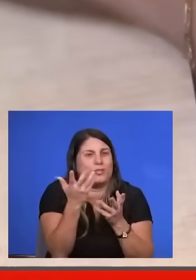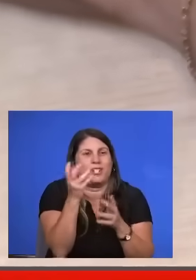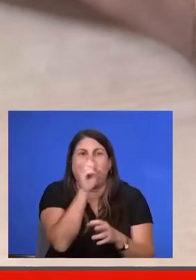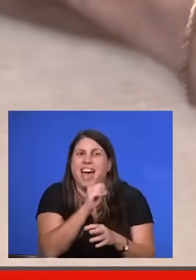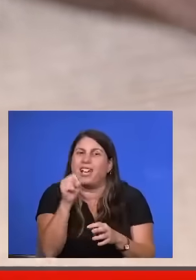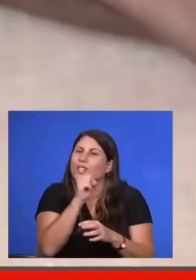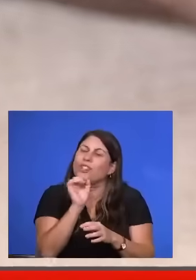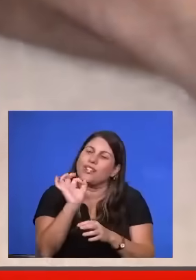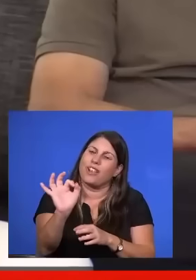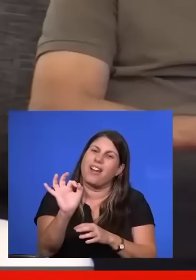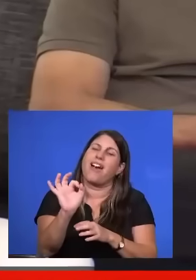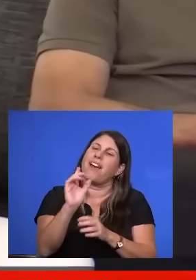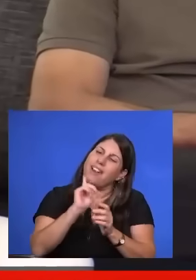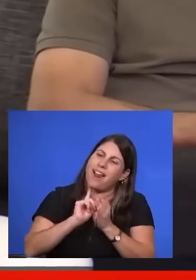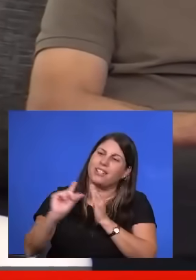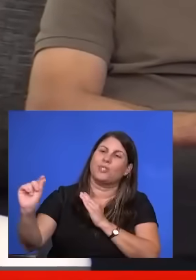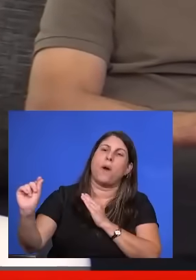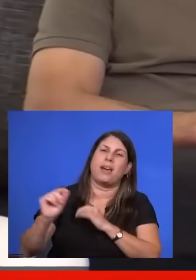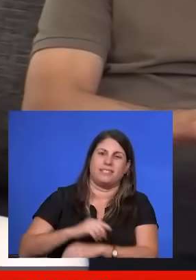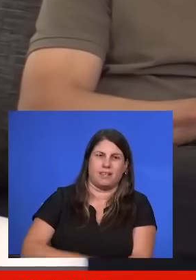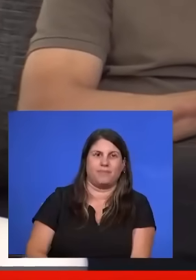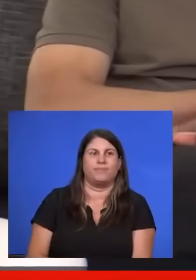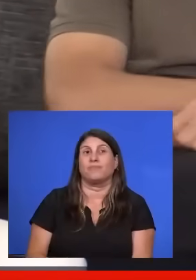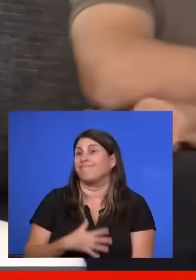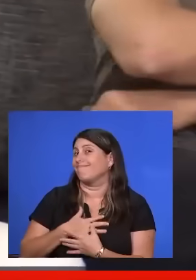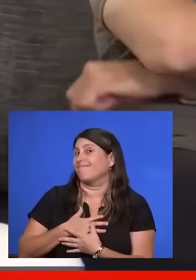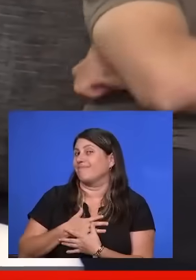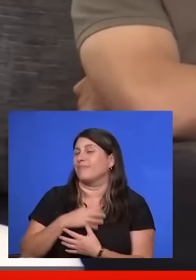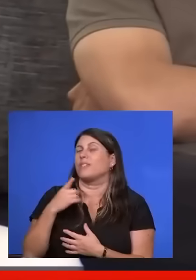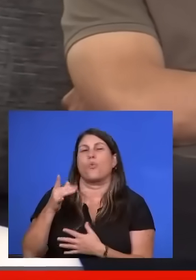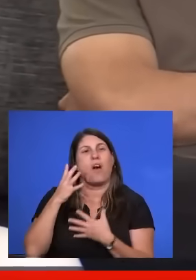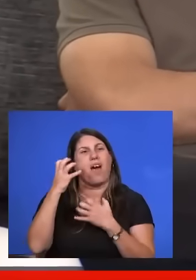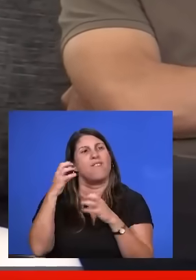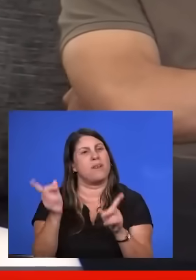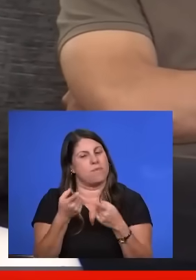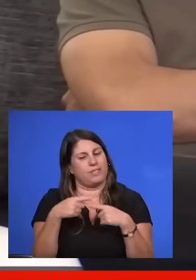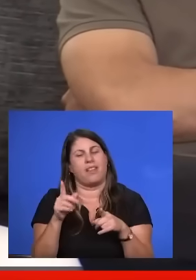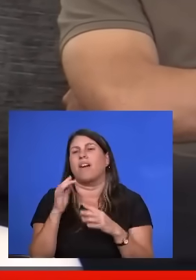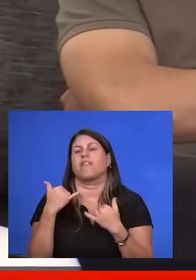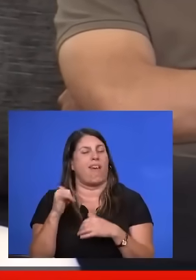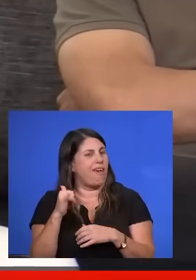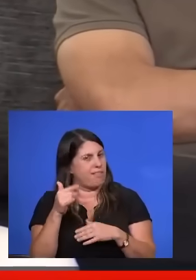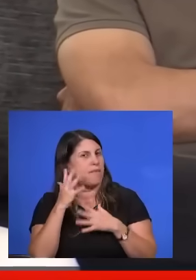הביתה. וואו, מוזיקה. הוא מאוד אהב מוזיקה, כן, אבל...